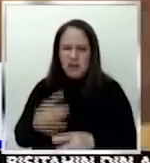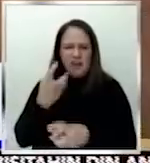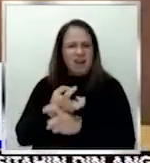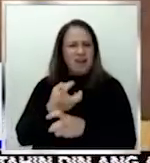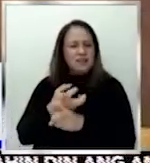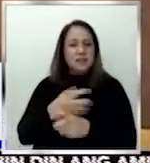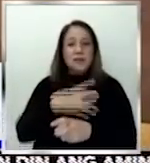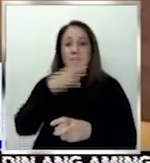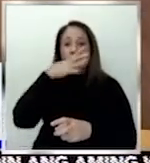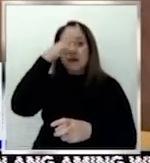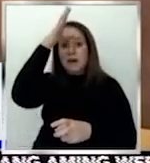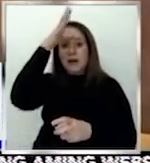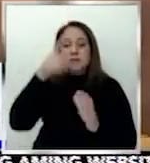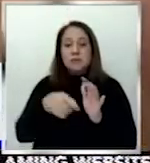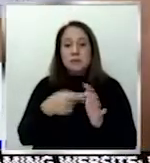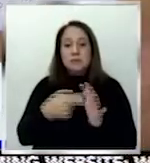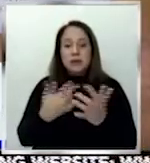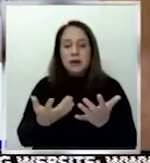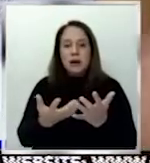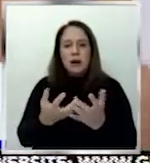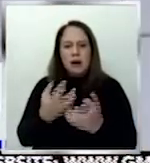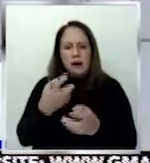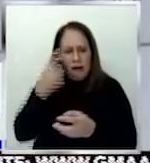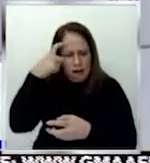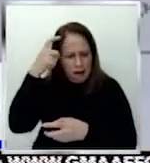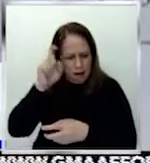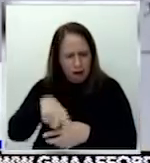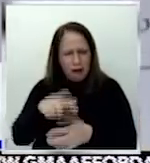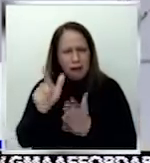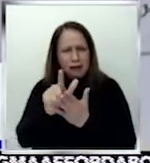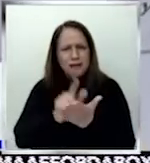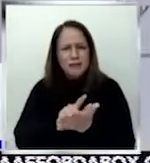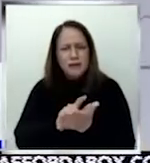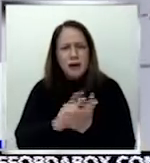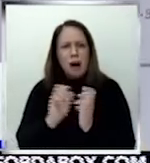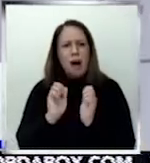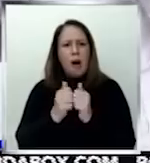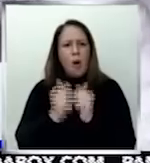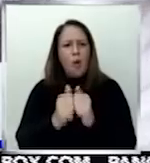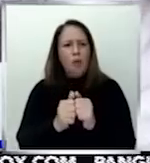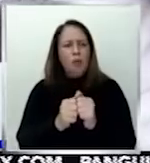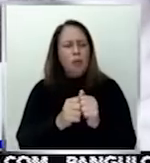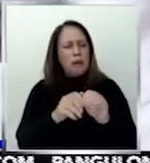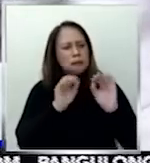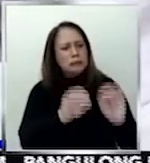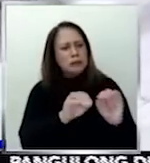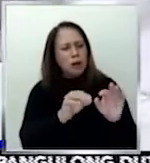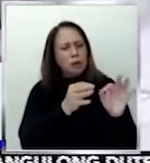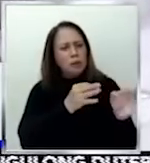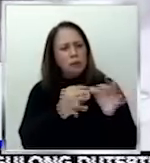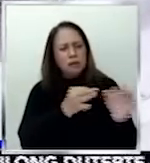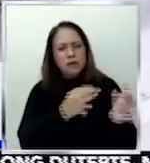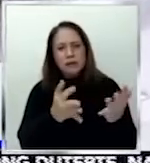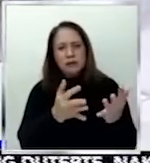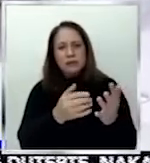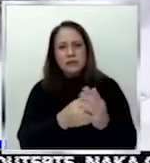lesson na sila mismo ay hindi naiintindihan. Paano naman daw nila ituturo sa anak? Simplify.